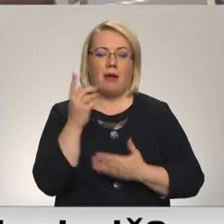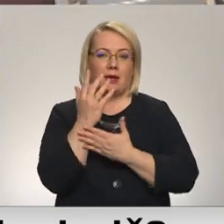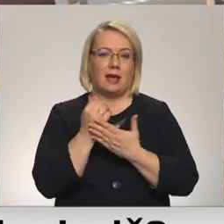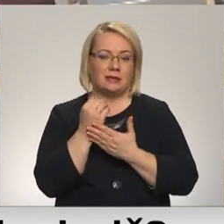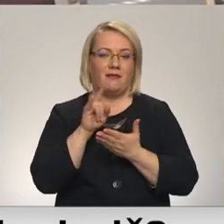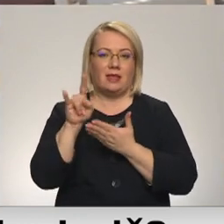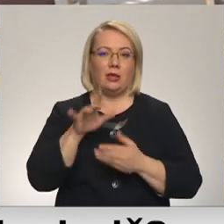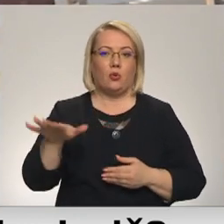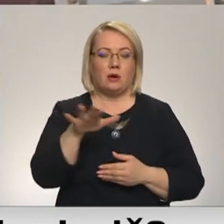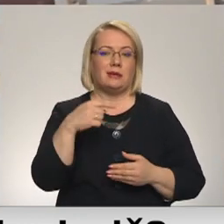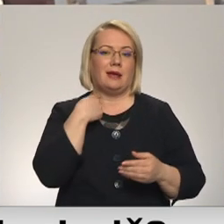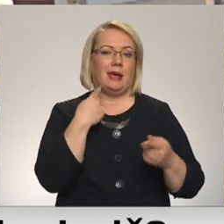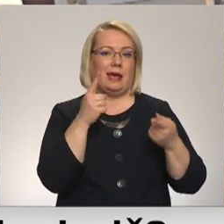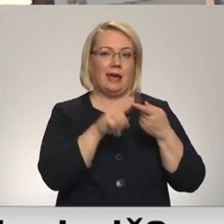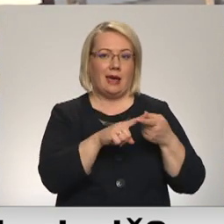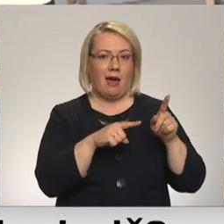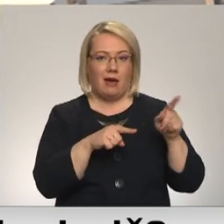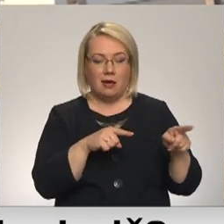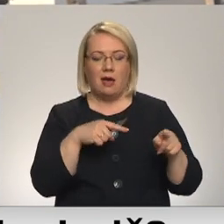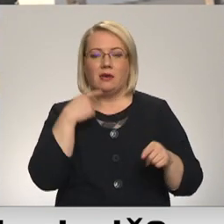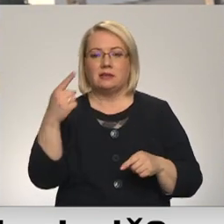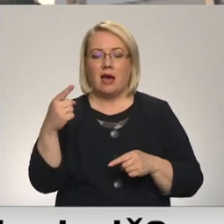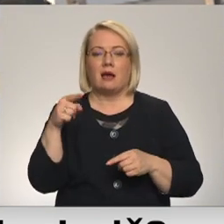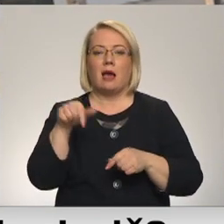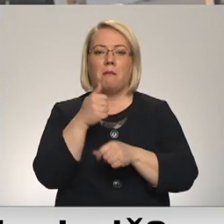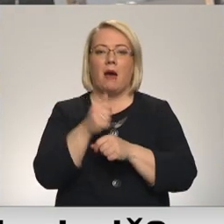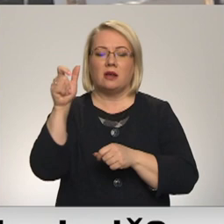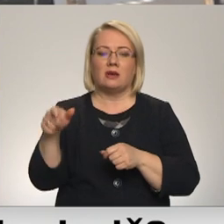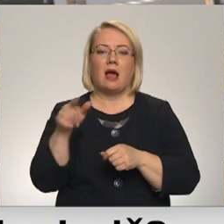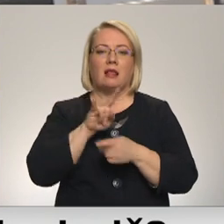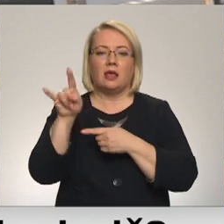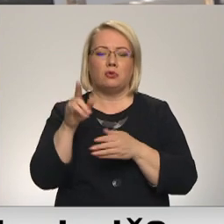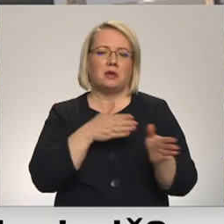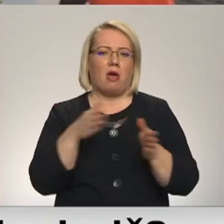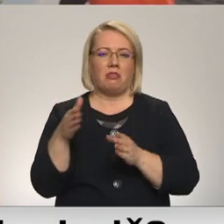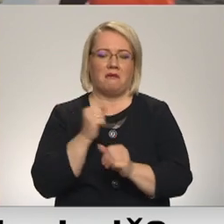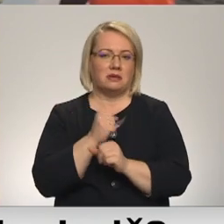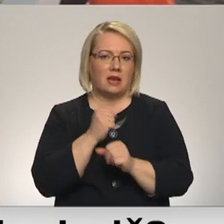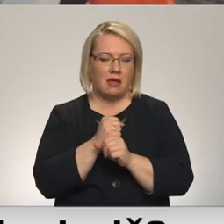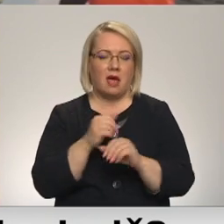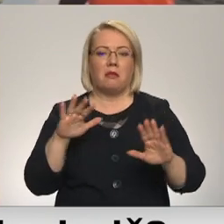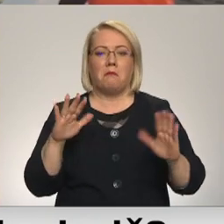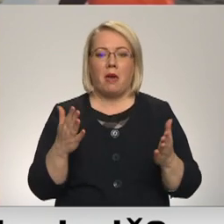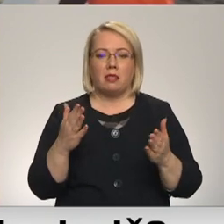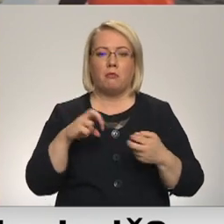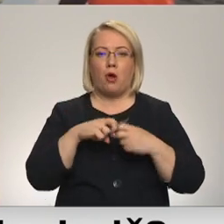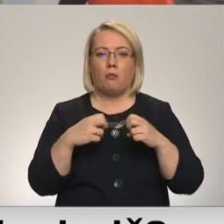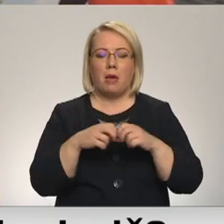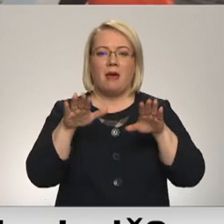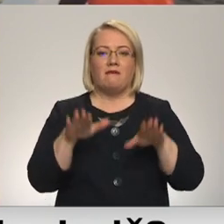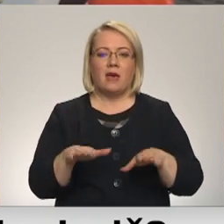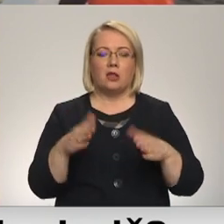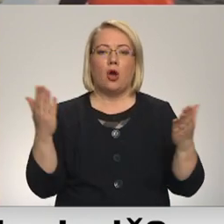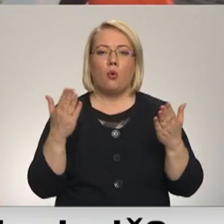Rīgas lidostai, lidostas pārstāvis norāda, ka lidosta ir gatava reaģēt jebkurā diennakts laikā, bet problēmu sagādā vieta, kur